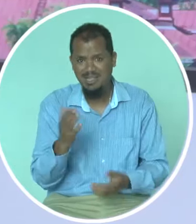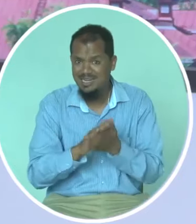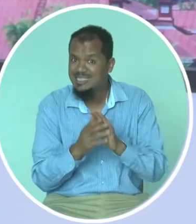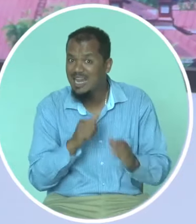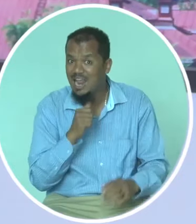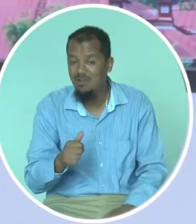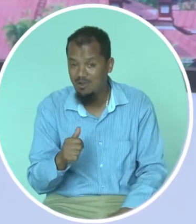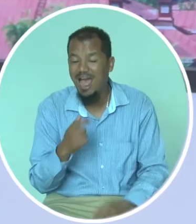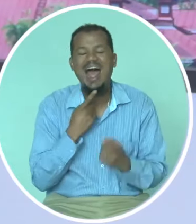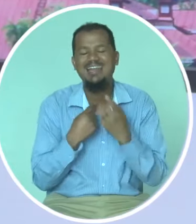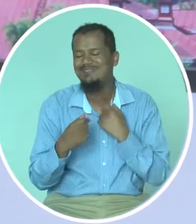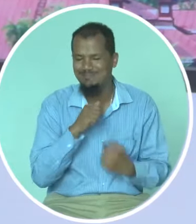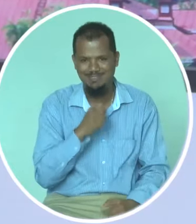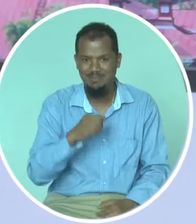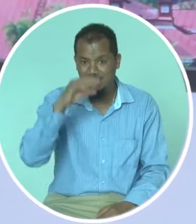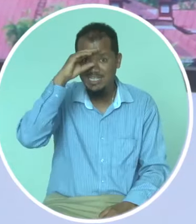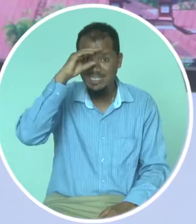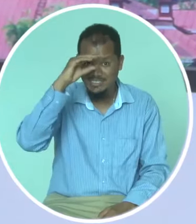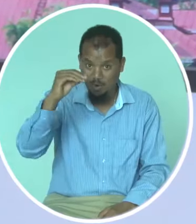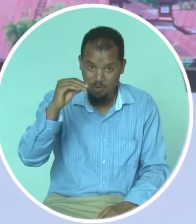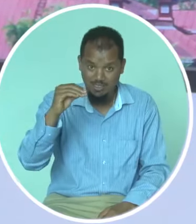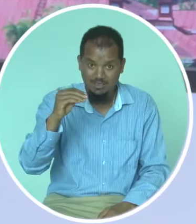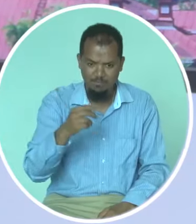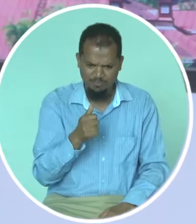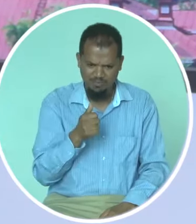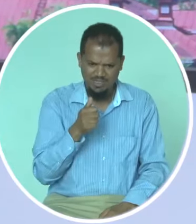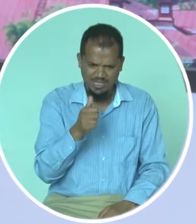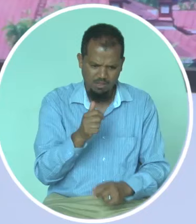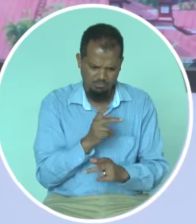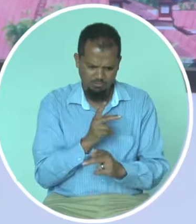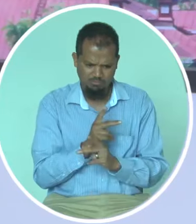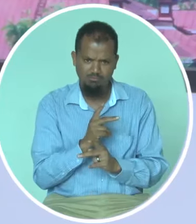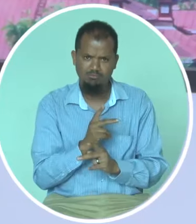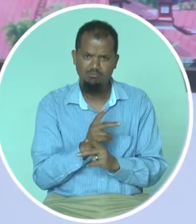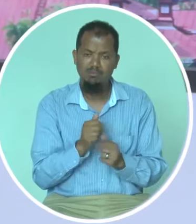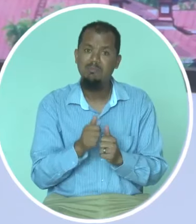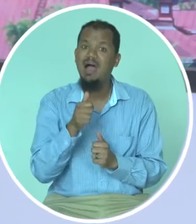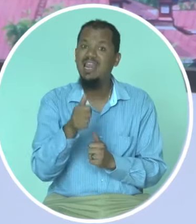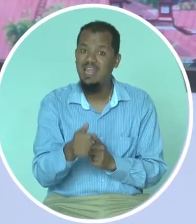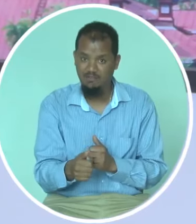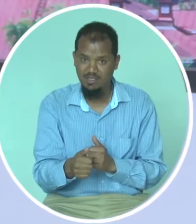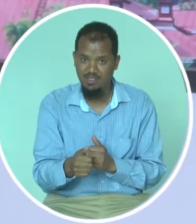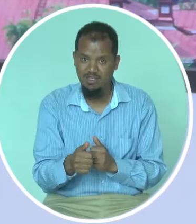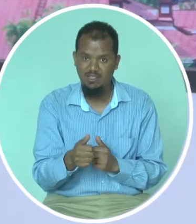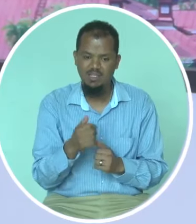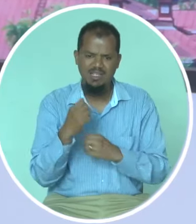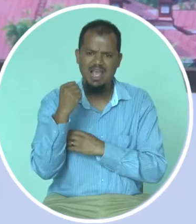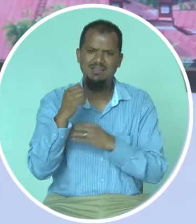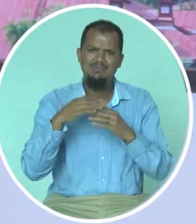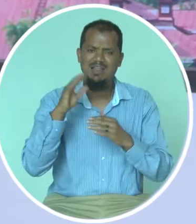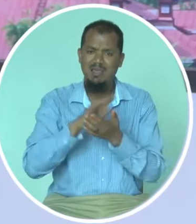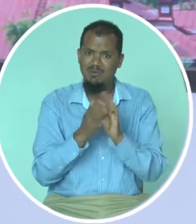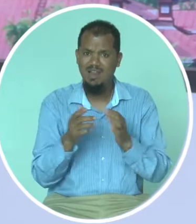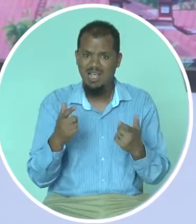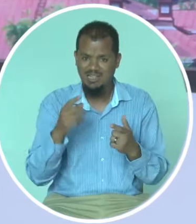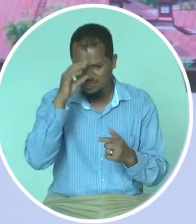ስላልሆነ አንመኝም። ግን ደግሞ ሰዎች ከራሳቸው ከመጠበቅ በሽባሽ ወይም ደግሞ ከአቅም በላይ በሆነ